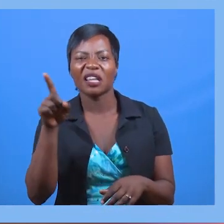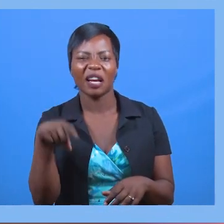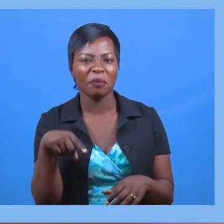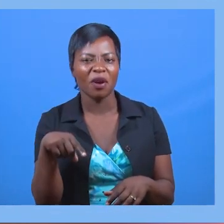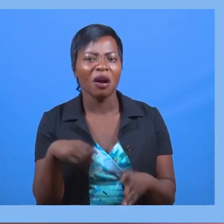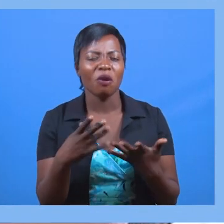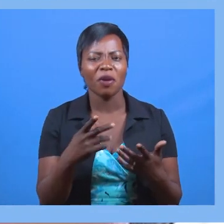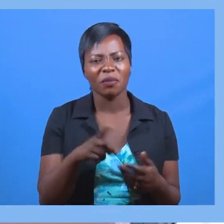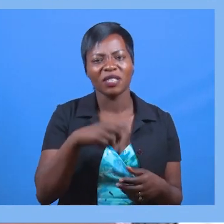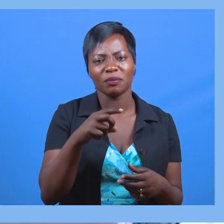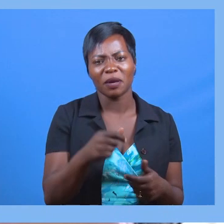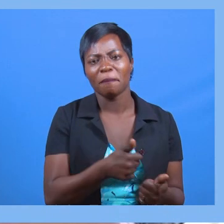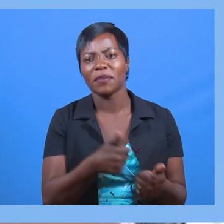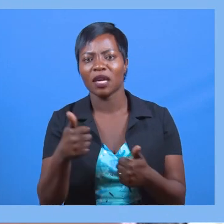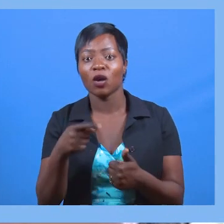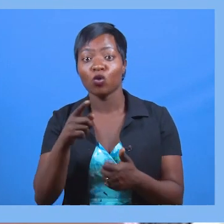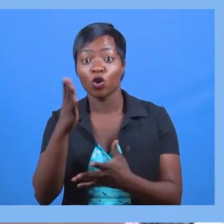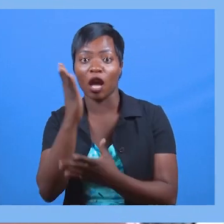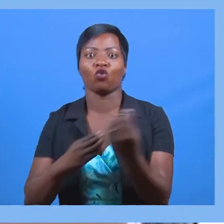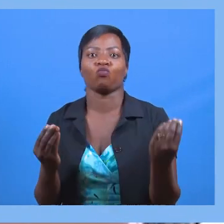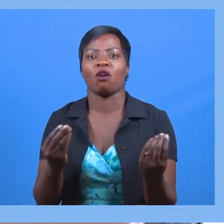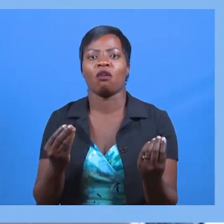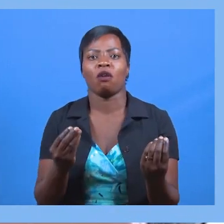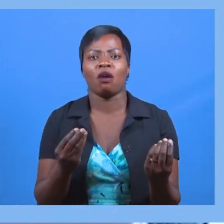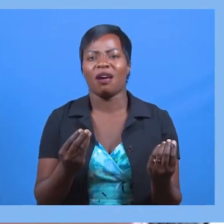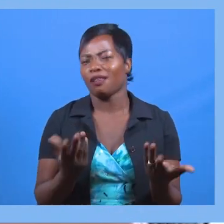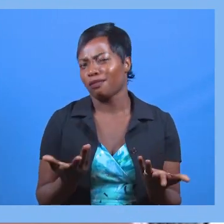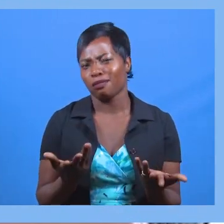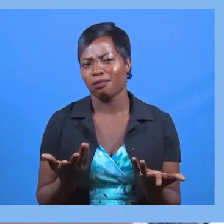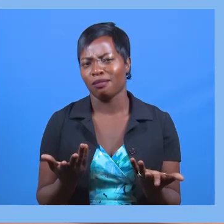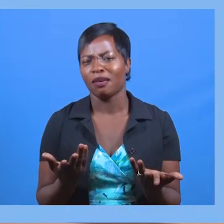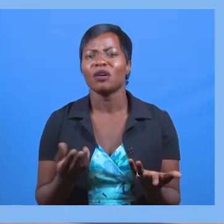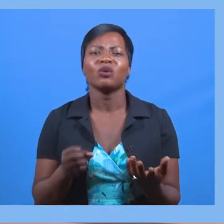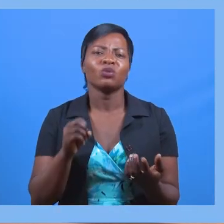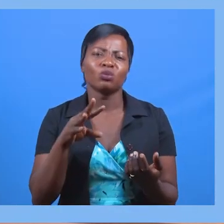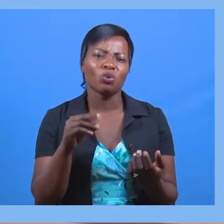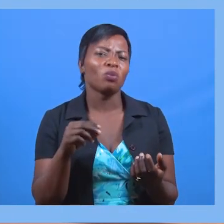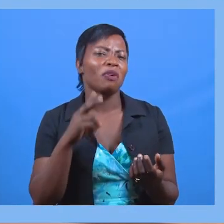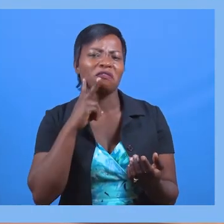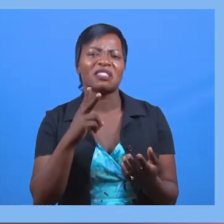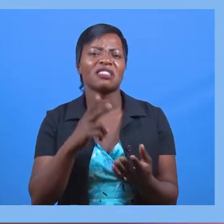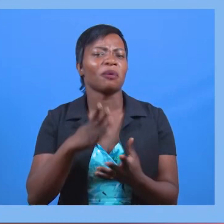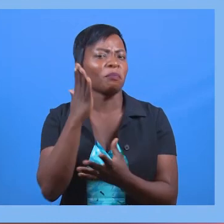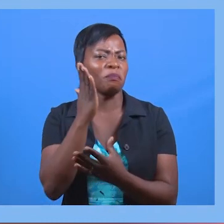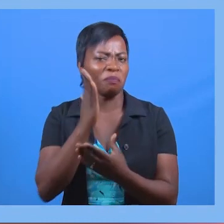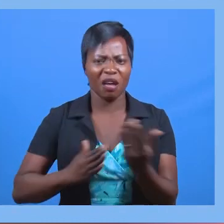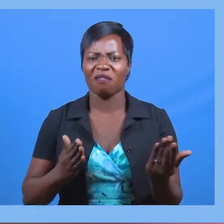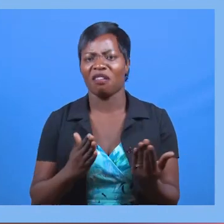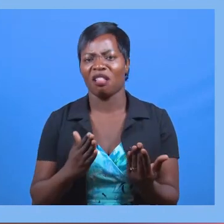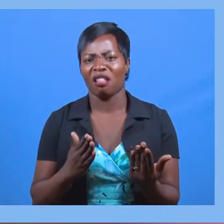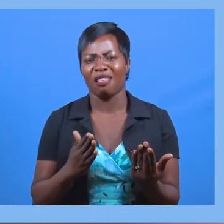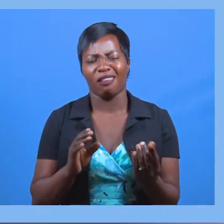waanobuda panotoshayikwa $50. Saka unofanira zvane umbavha kaizvo. Zvatoo